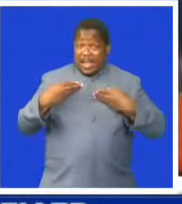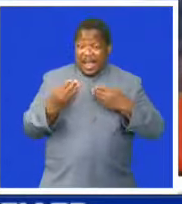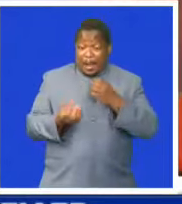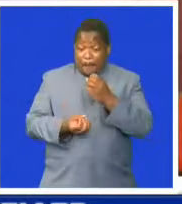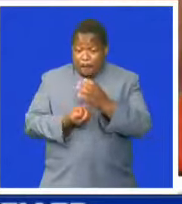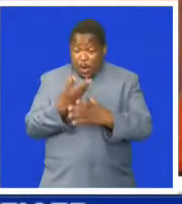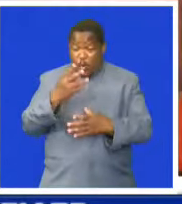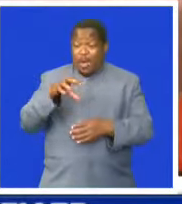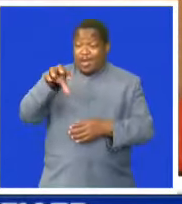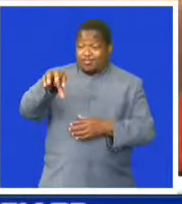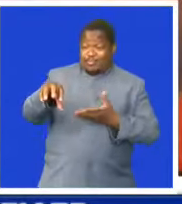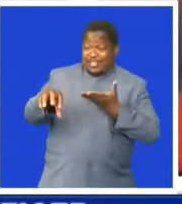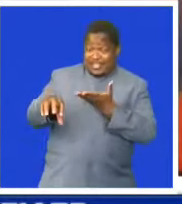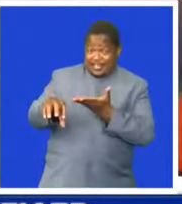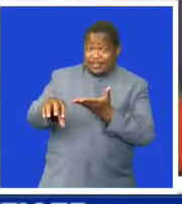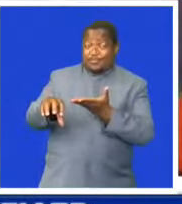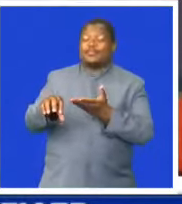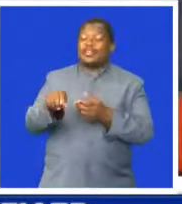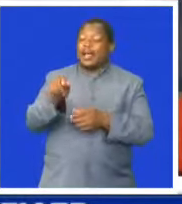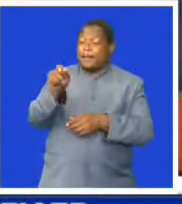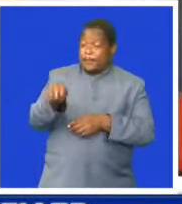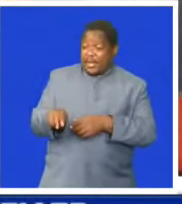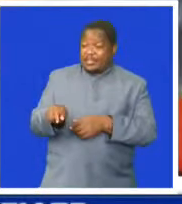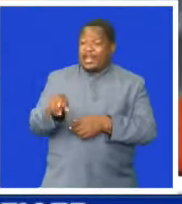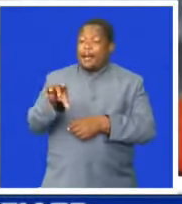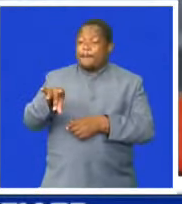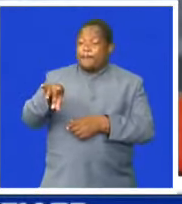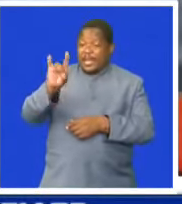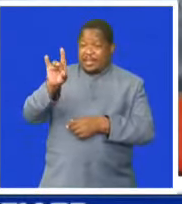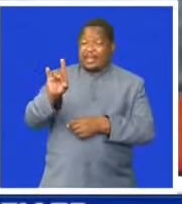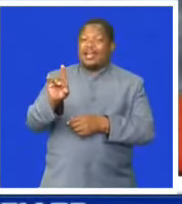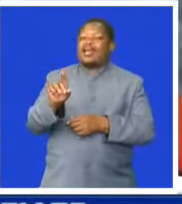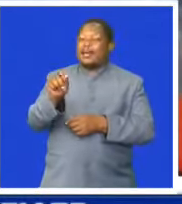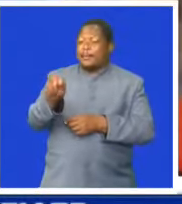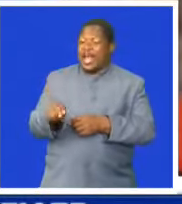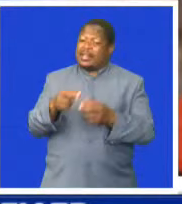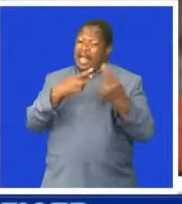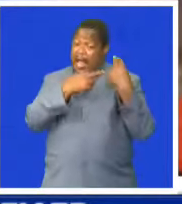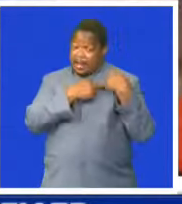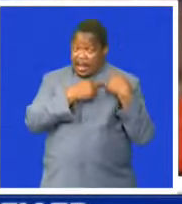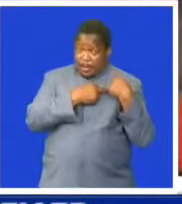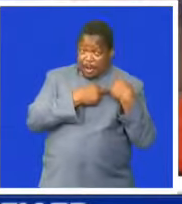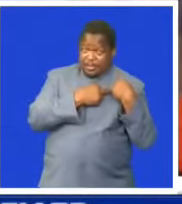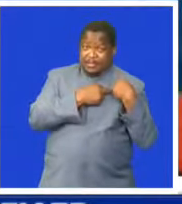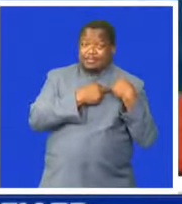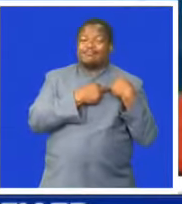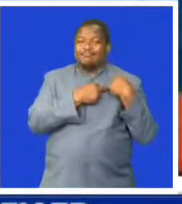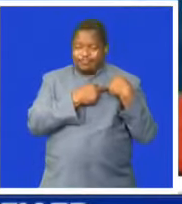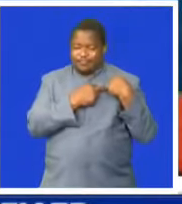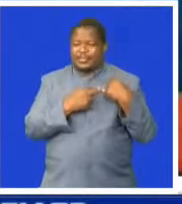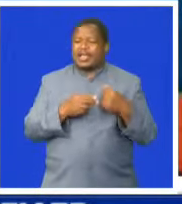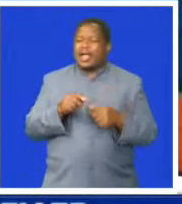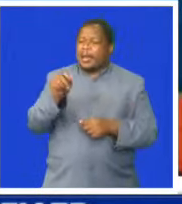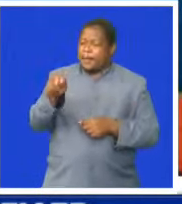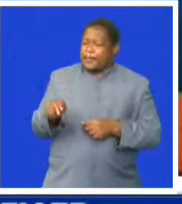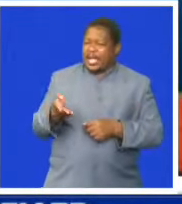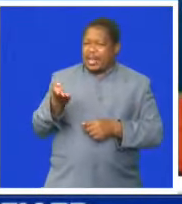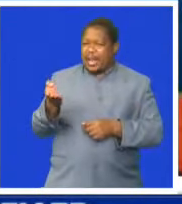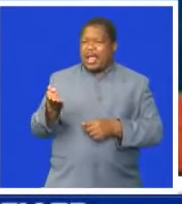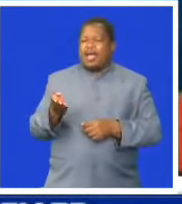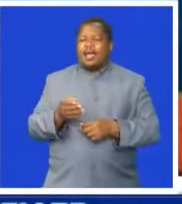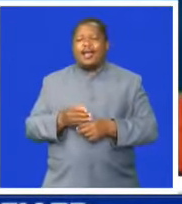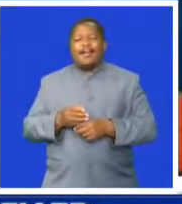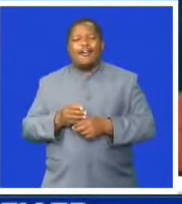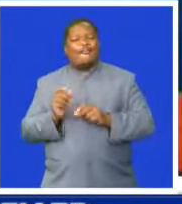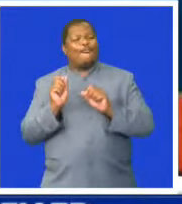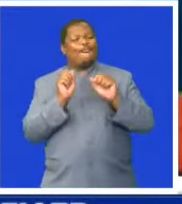noma uyamkhetha loyo public officer noma ke loyo muntu lo khuluma Tindzaba temthelo kube ngumuntu lo ngephandle kwaleyo